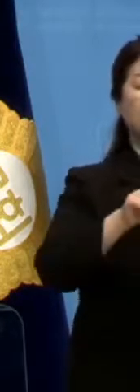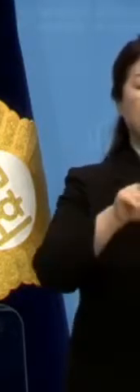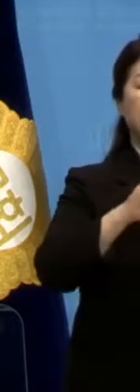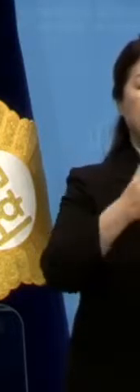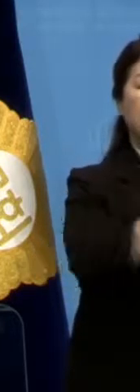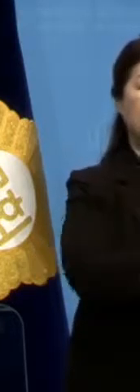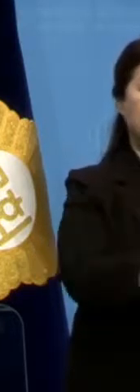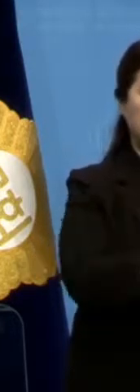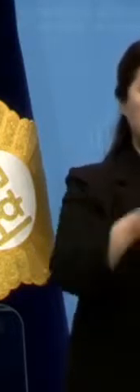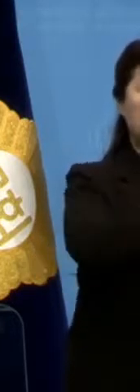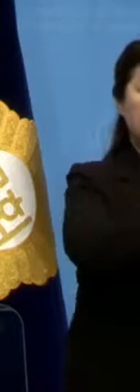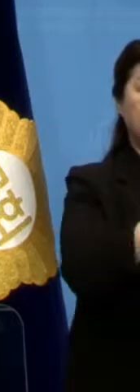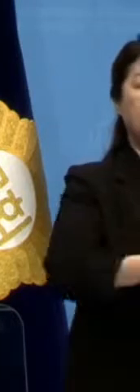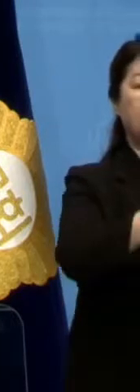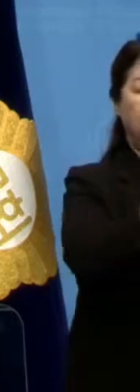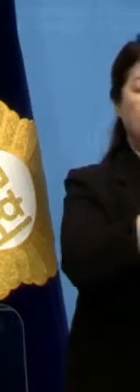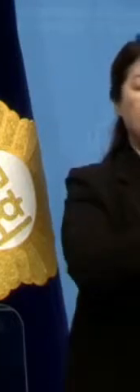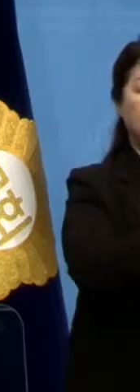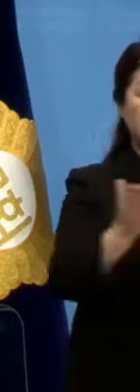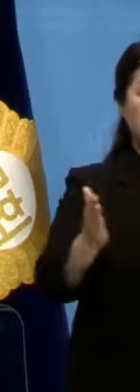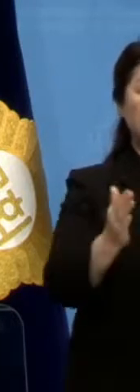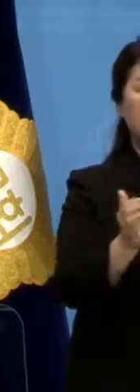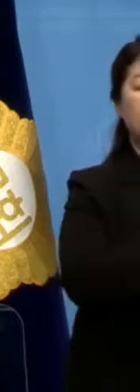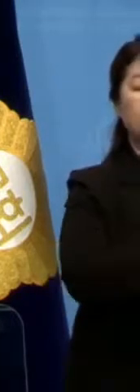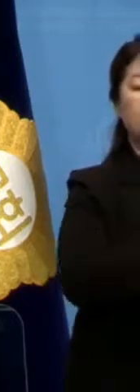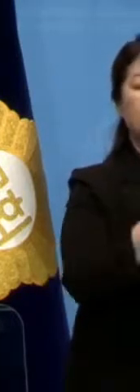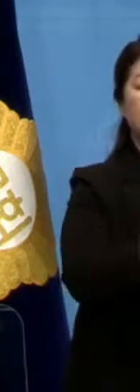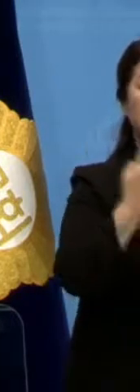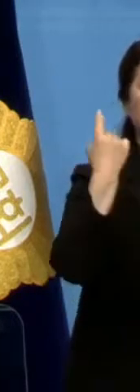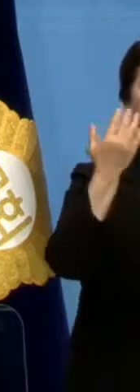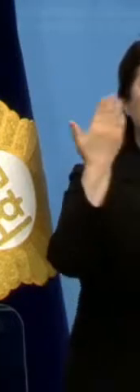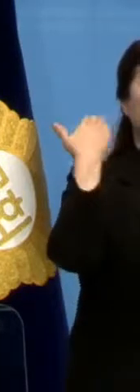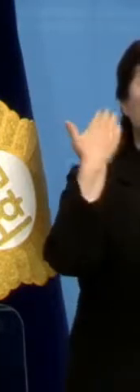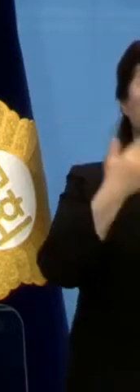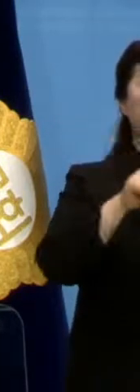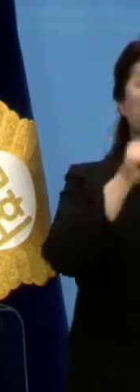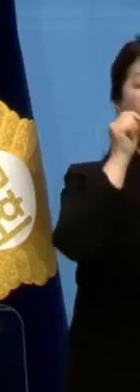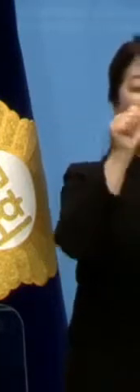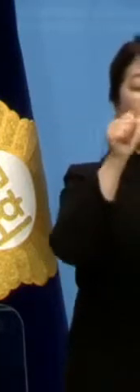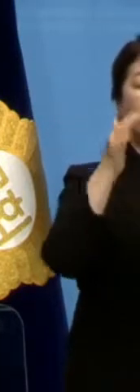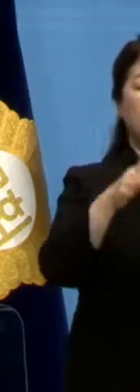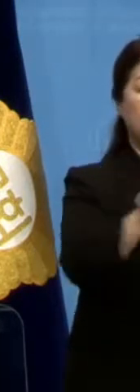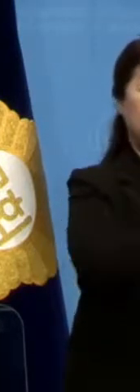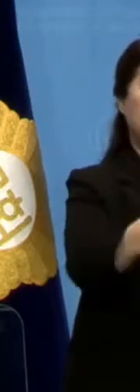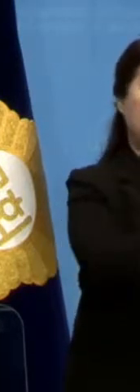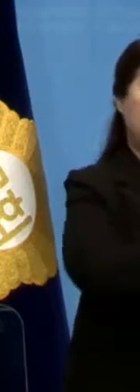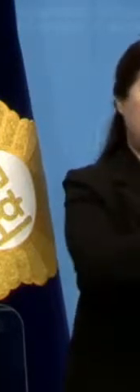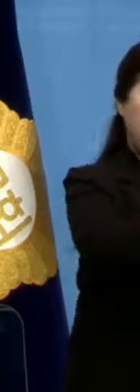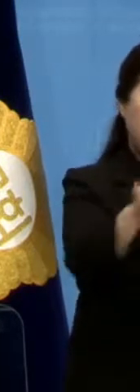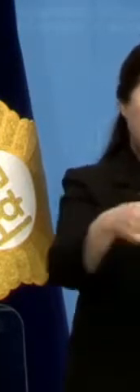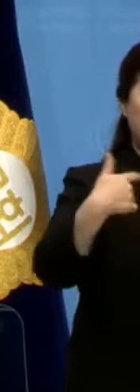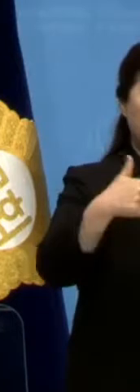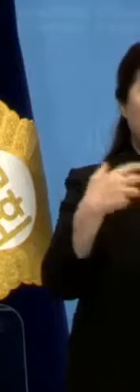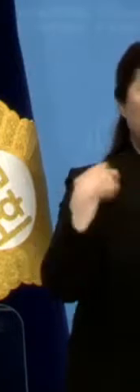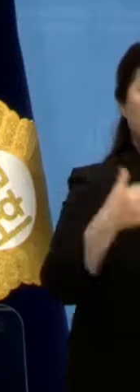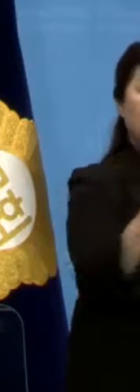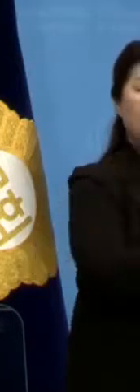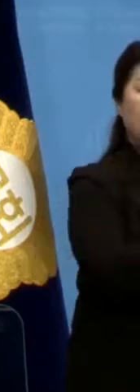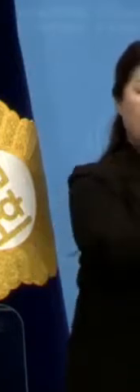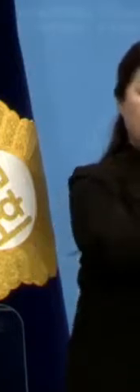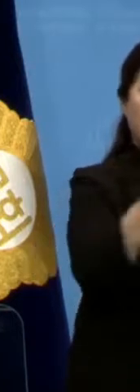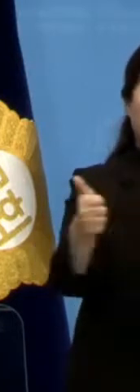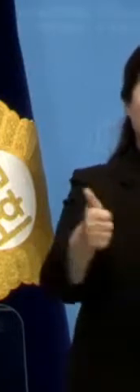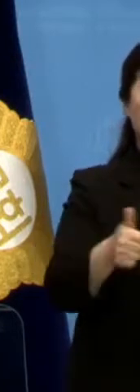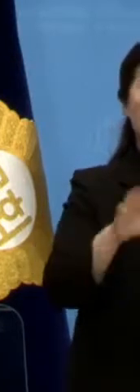의원들로 구성되어 출범했습니다. 지난 5개월간 우리 특위는 각 상임위별로